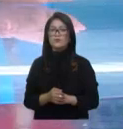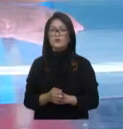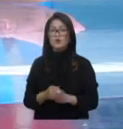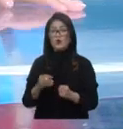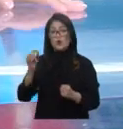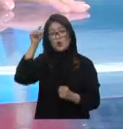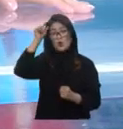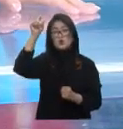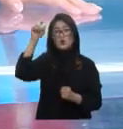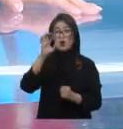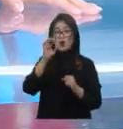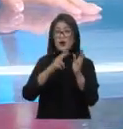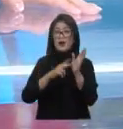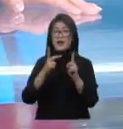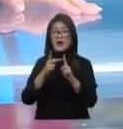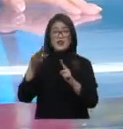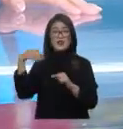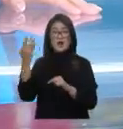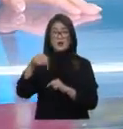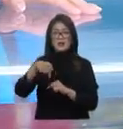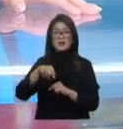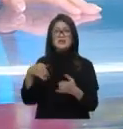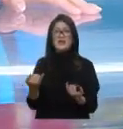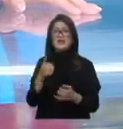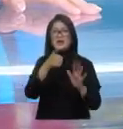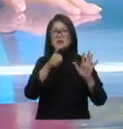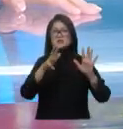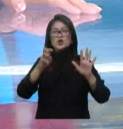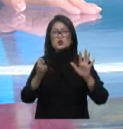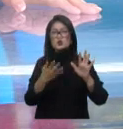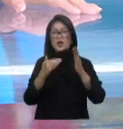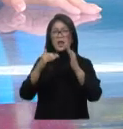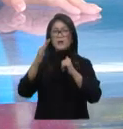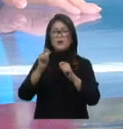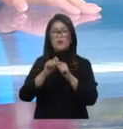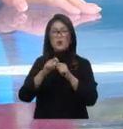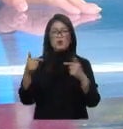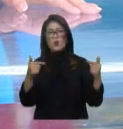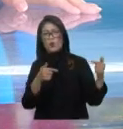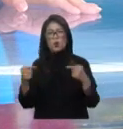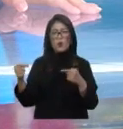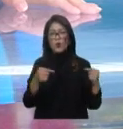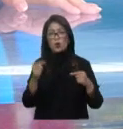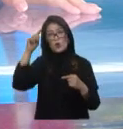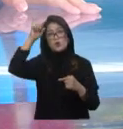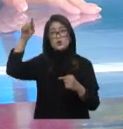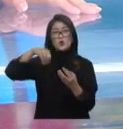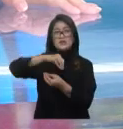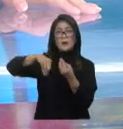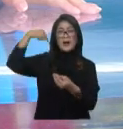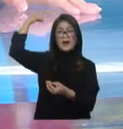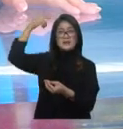Pemirsa, usulan kenaikan ongkos naik gaji tahun ini menjadi 69 juta rupiah lebih memicu polemik. Usulan ini membuat jemaah haji yang akan